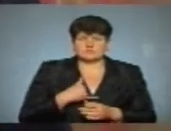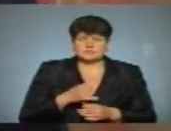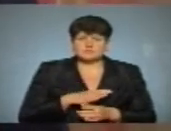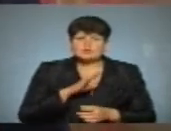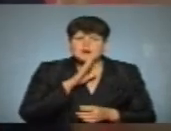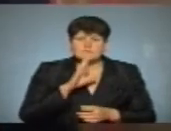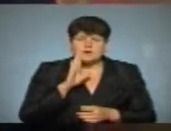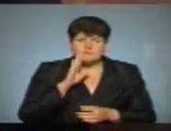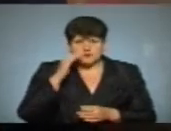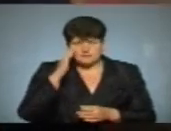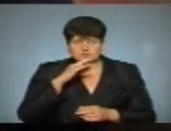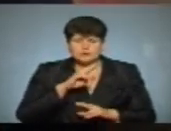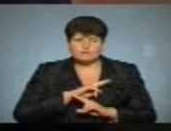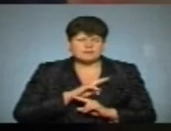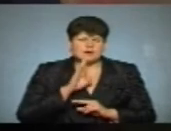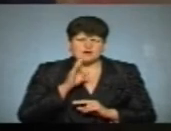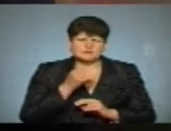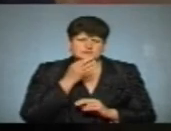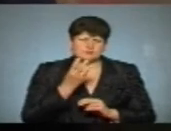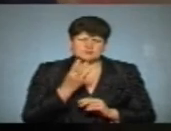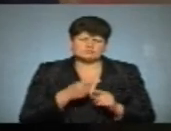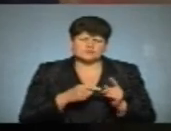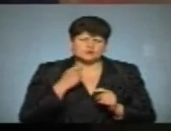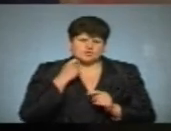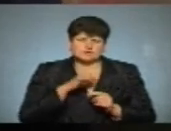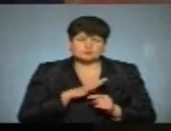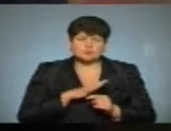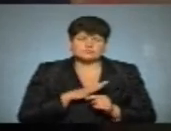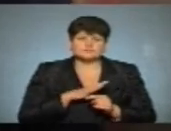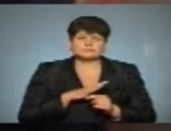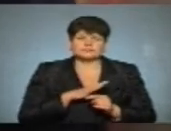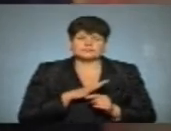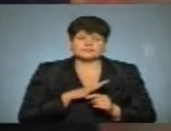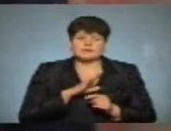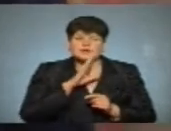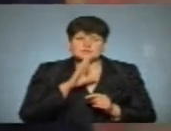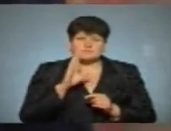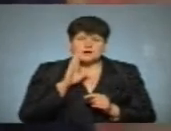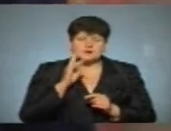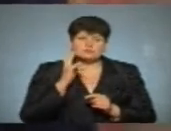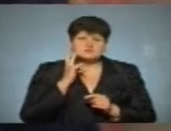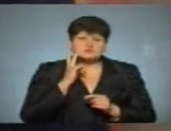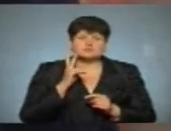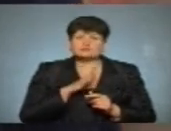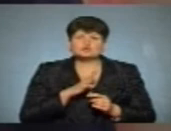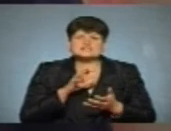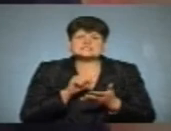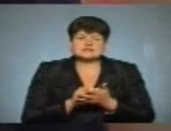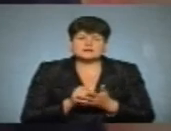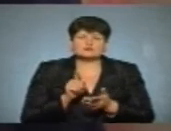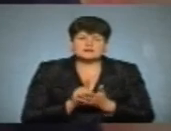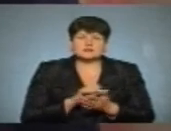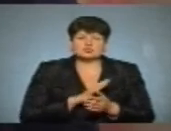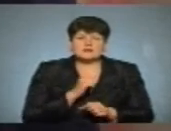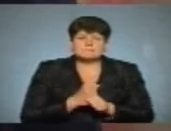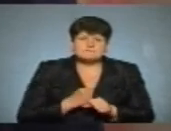мама, батько в мене помер дуже рано, мені було 3,5. І мама десь постійно була, ну, чимось зайнята, вона мусила працювати,